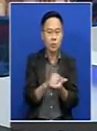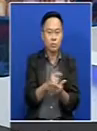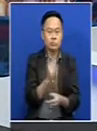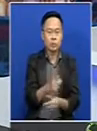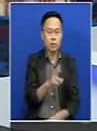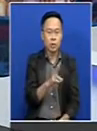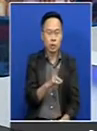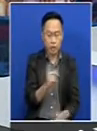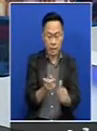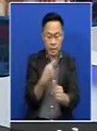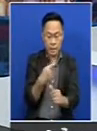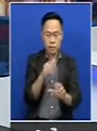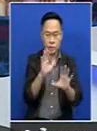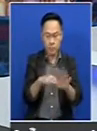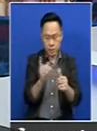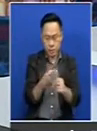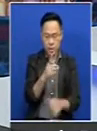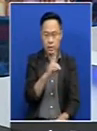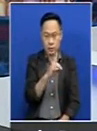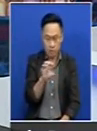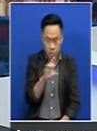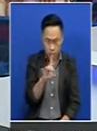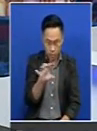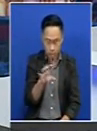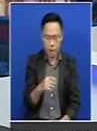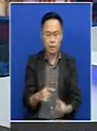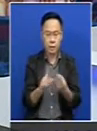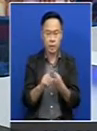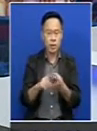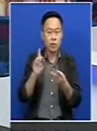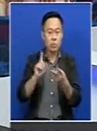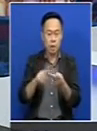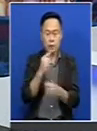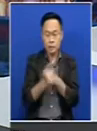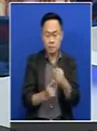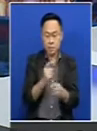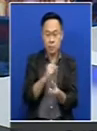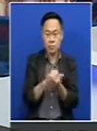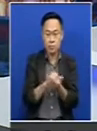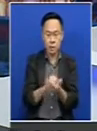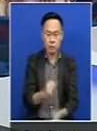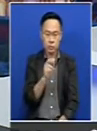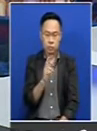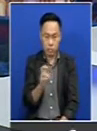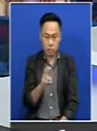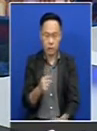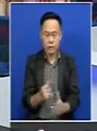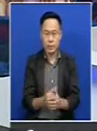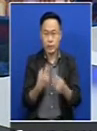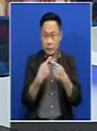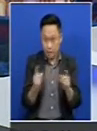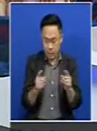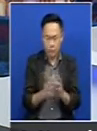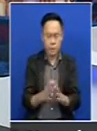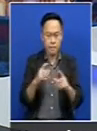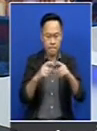ากันก็คือแรกเข้า200บาทขออภัยแรกเข้า100บาทแล้วรายปี200บาทแต่ถ้าเป็นบัตรเดบิต